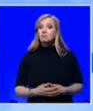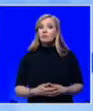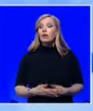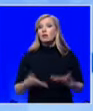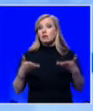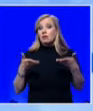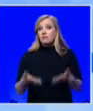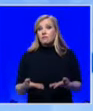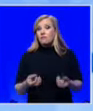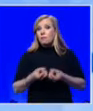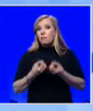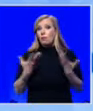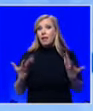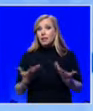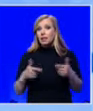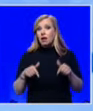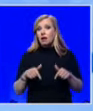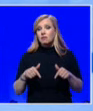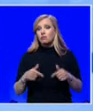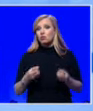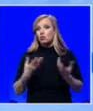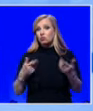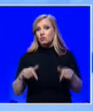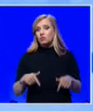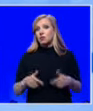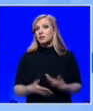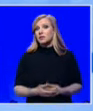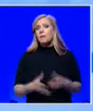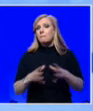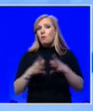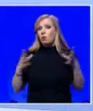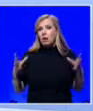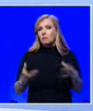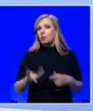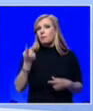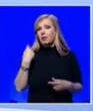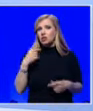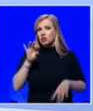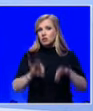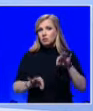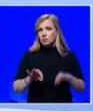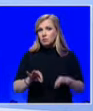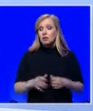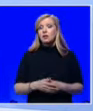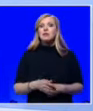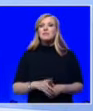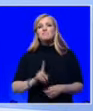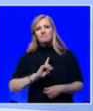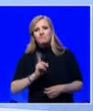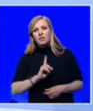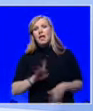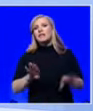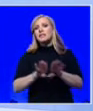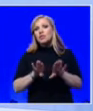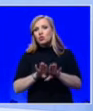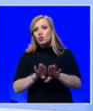ли сме в момента? И той по-голям ли е от предишния път, предишните избори? Не, просто имаме